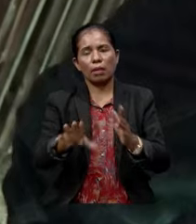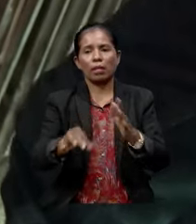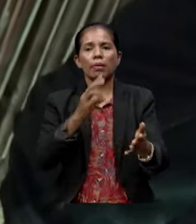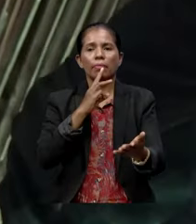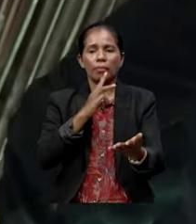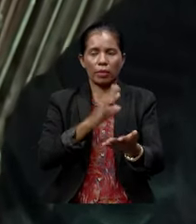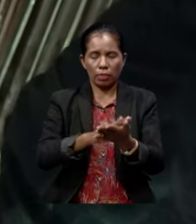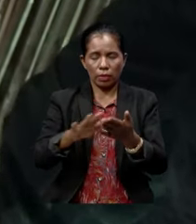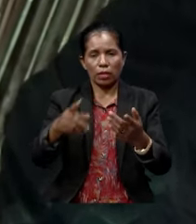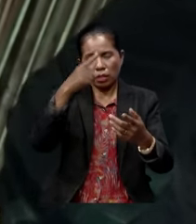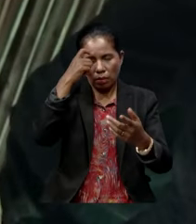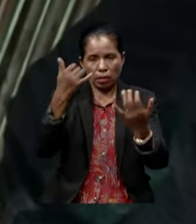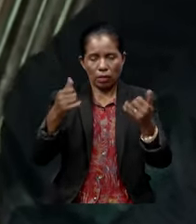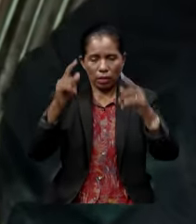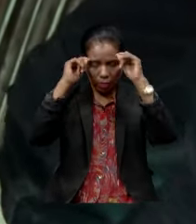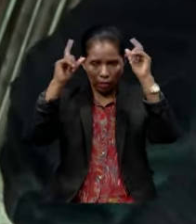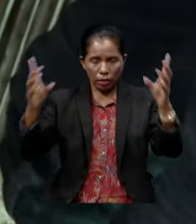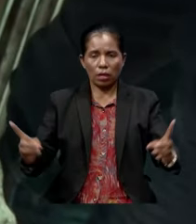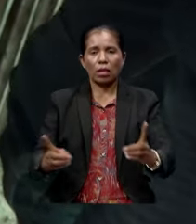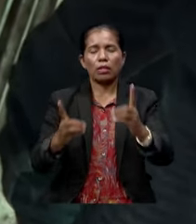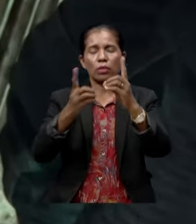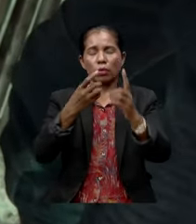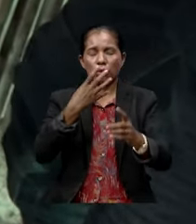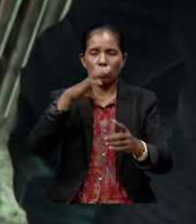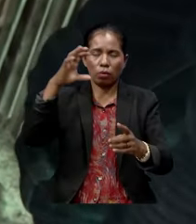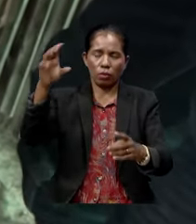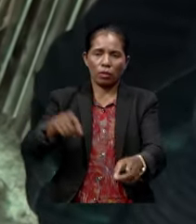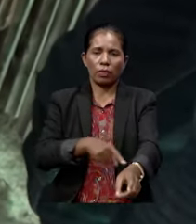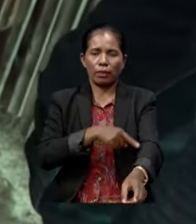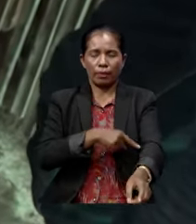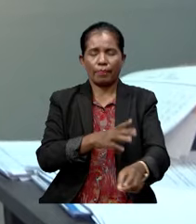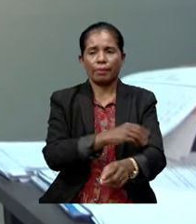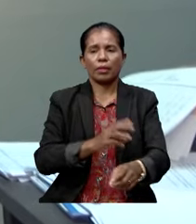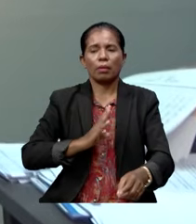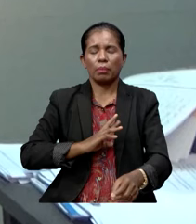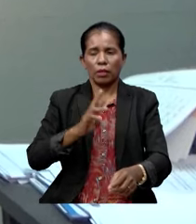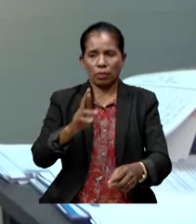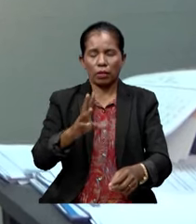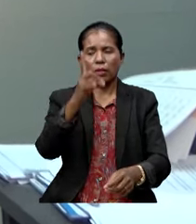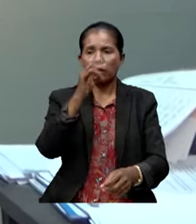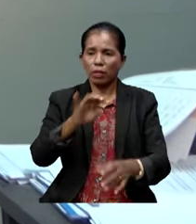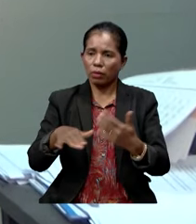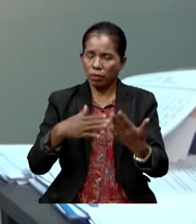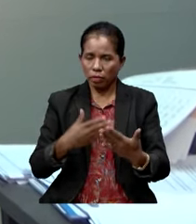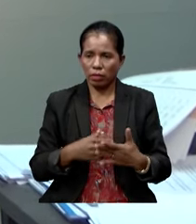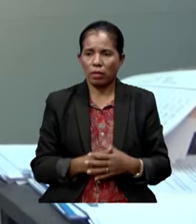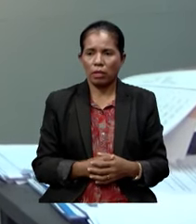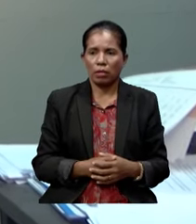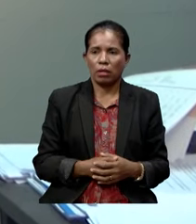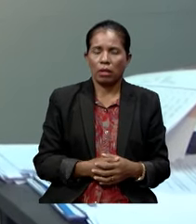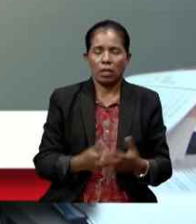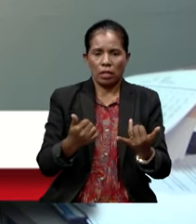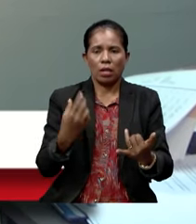Mos tamba dadau ne Timor Leste ha soru bai lorong naruk. Ekora no Mos idila antoma kataka ita